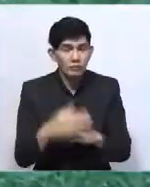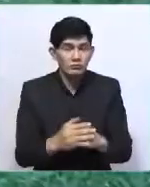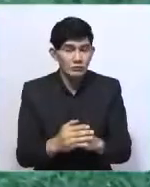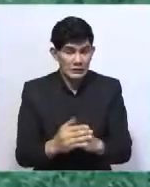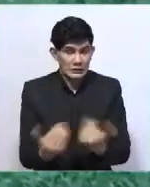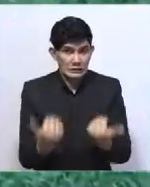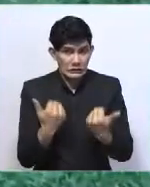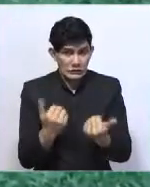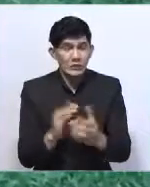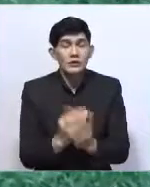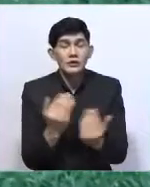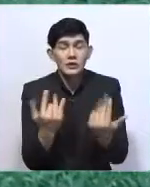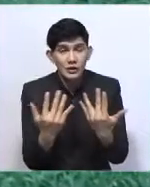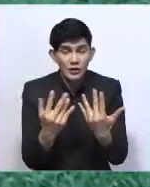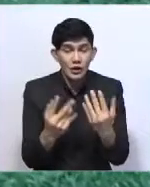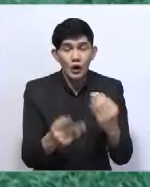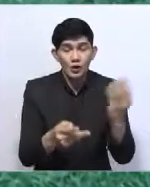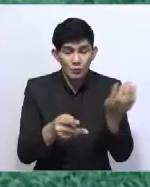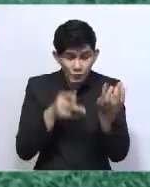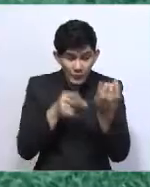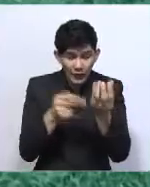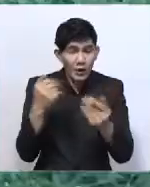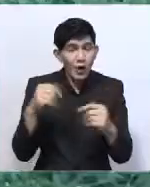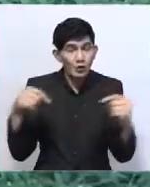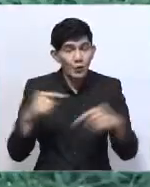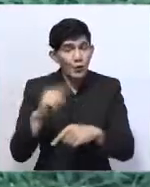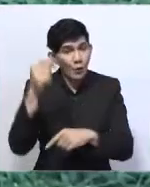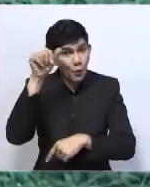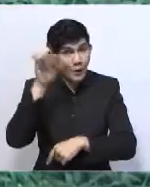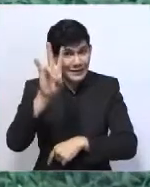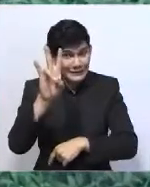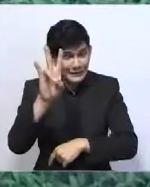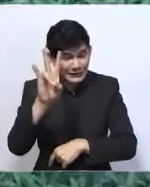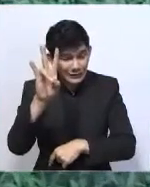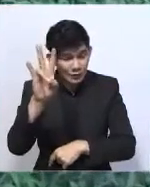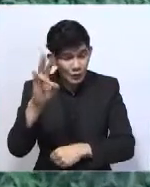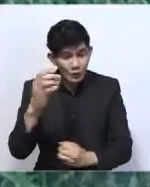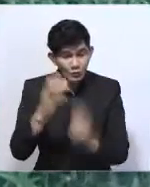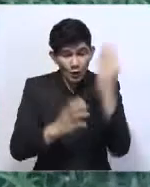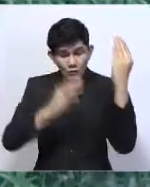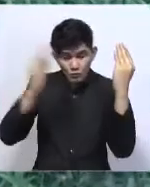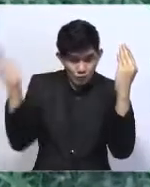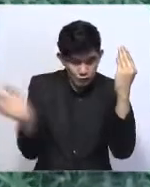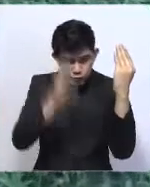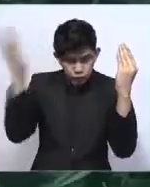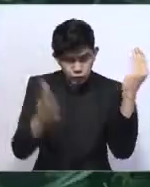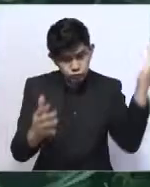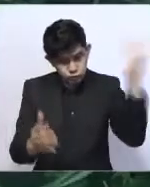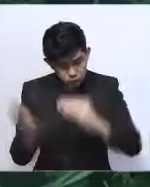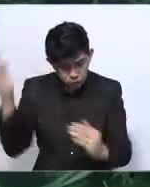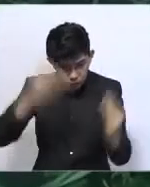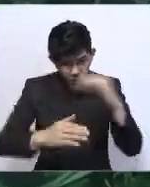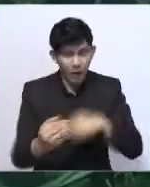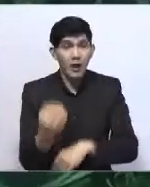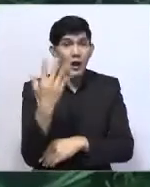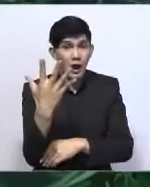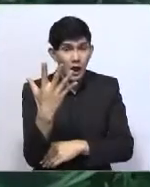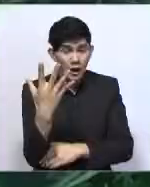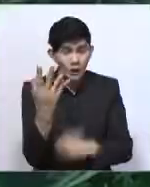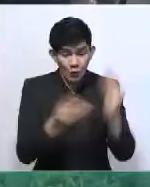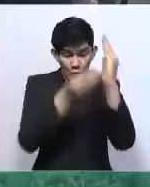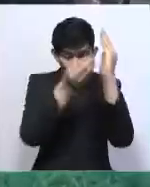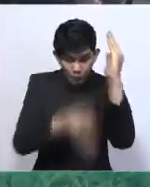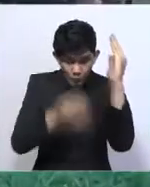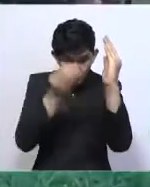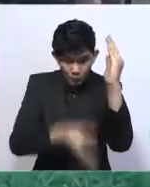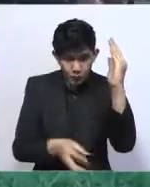นีไข่ที่กำลังจะรอตัดอีกไม่เกิน7วันค่ะถูกแรงลมพัดหักโค่น5ต้นด้วยกันและลูกก็ร่วงหล่นเสีย